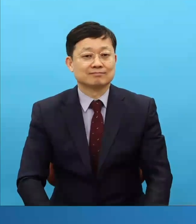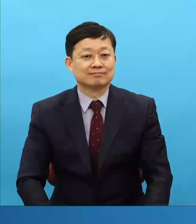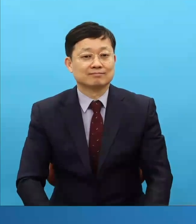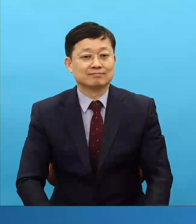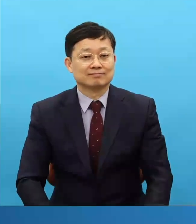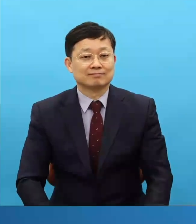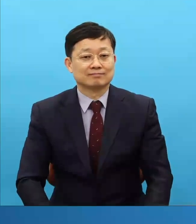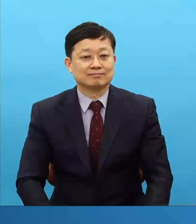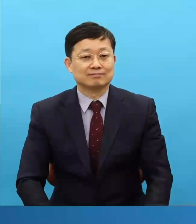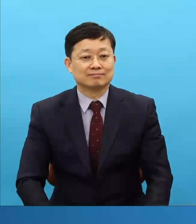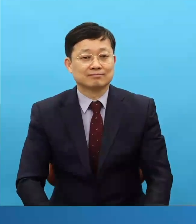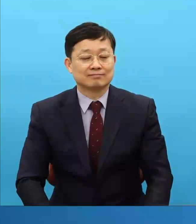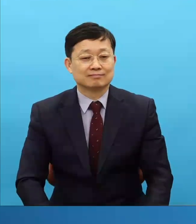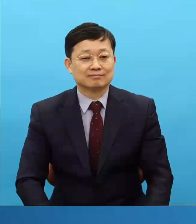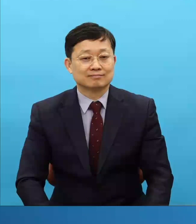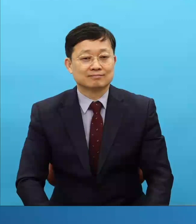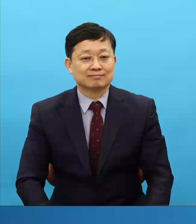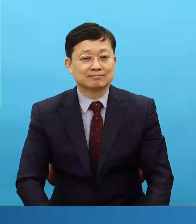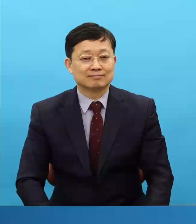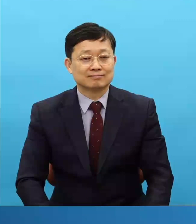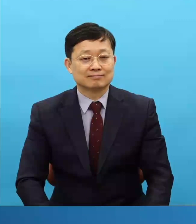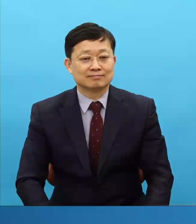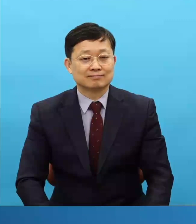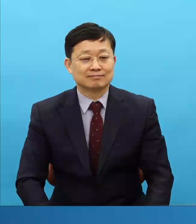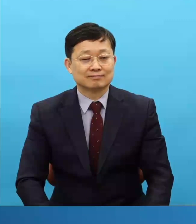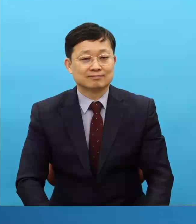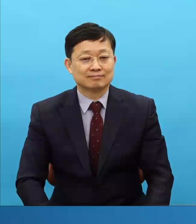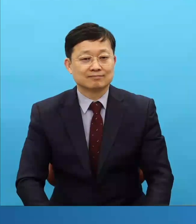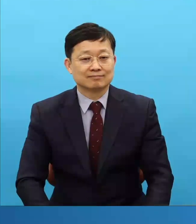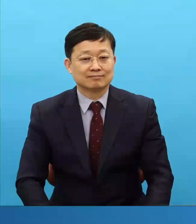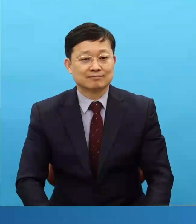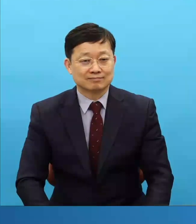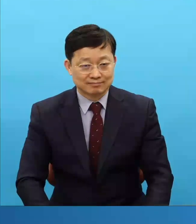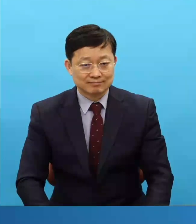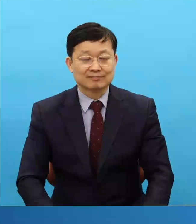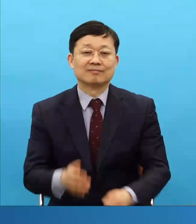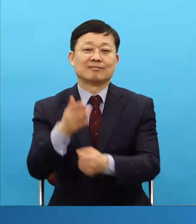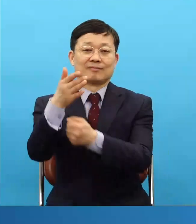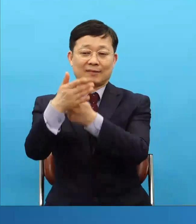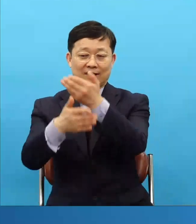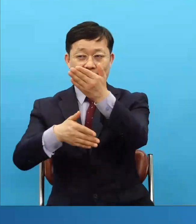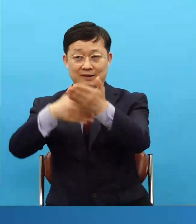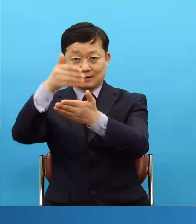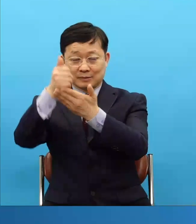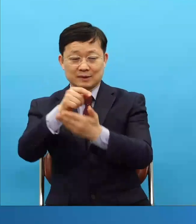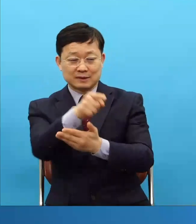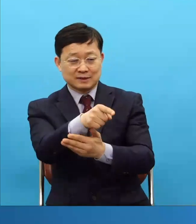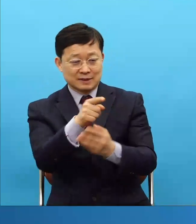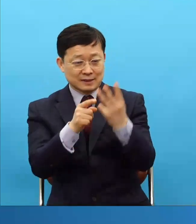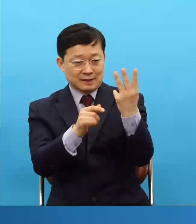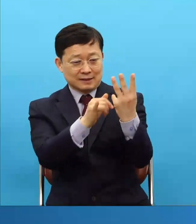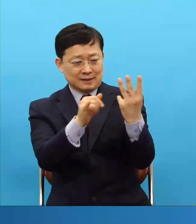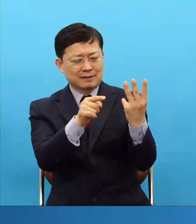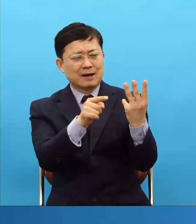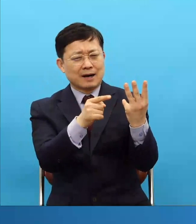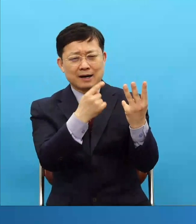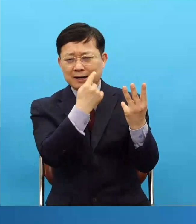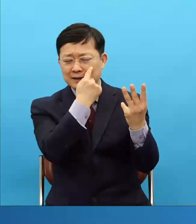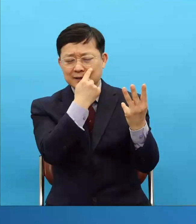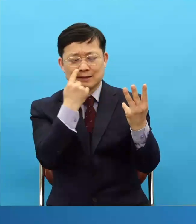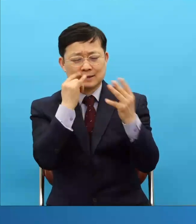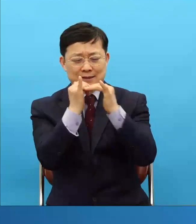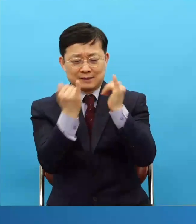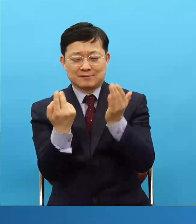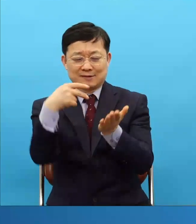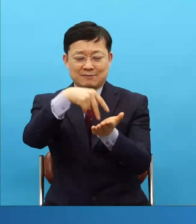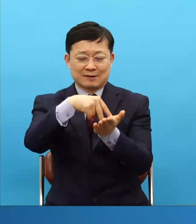important. 이때를 위해서 하나님이 우리를 정인으로 세웠다는 걸 확실히 하는 겁니다. They surely knew that it was for a time such as